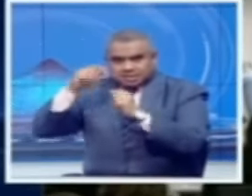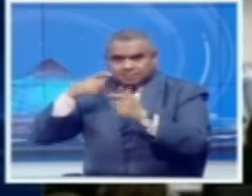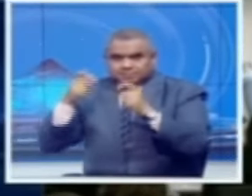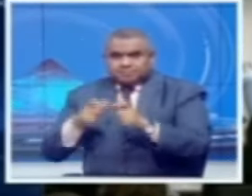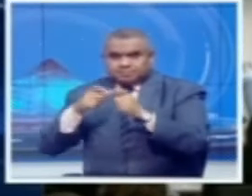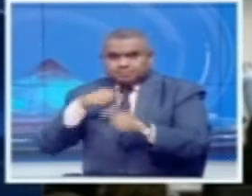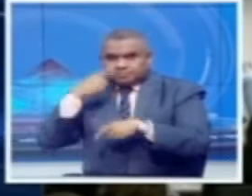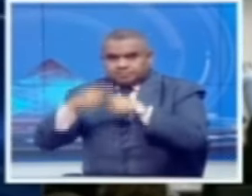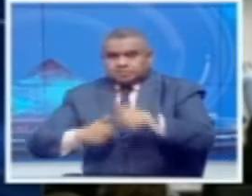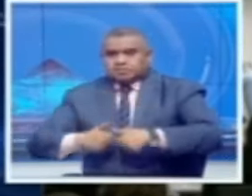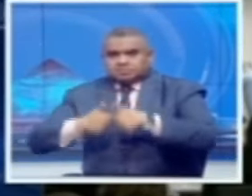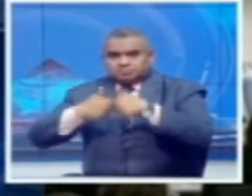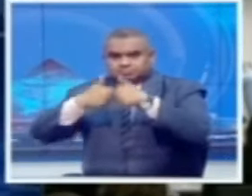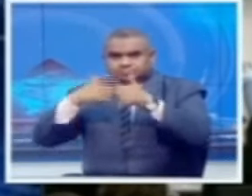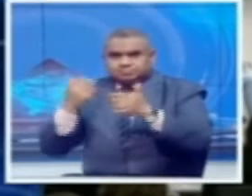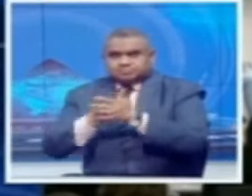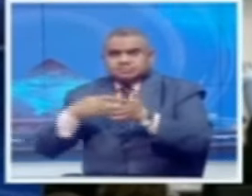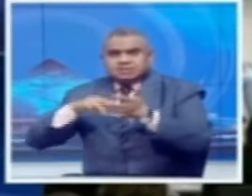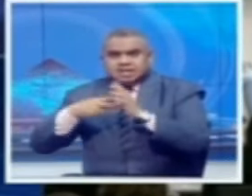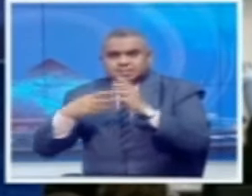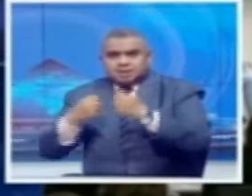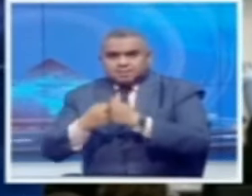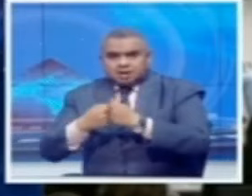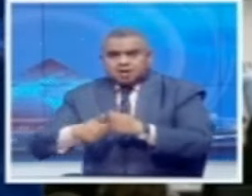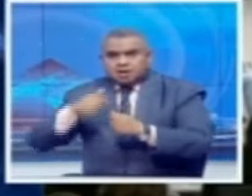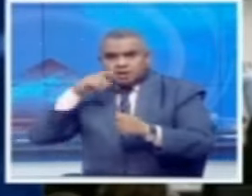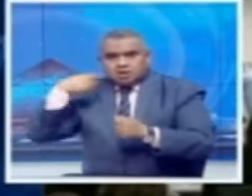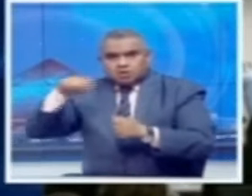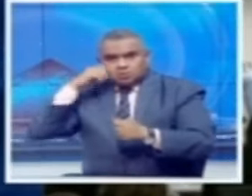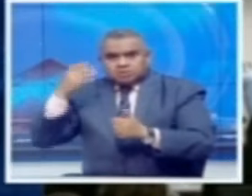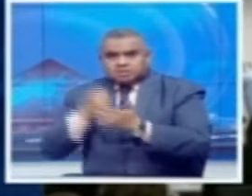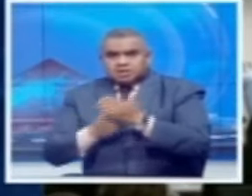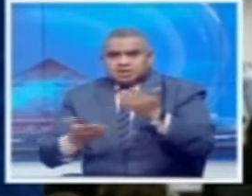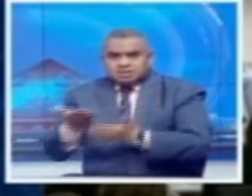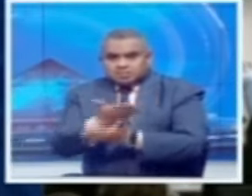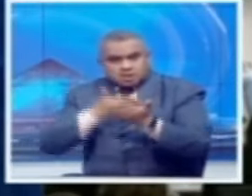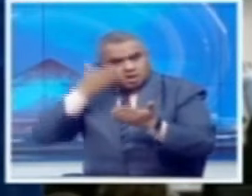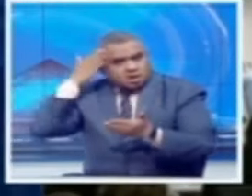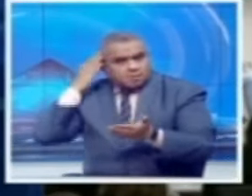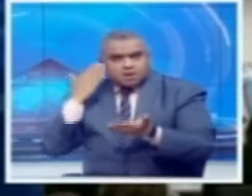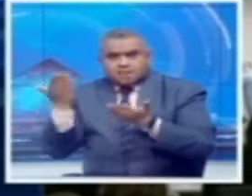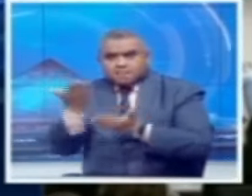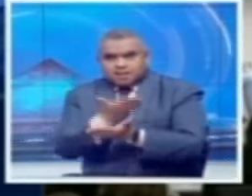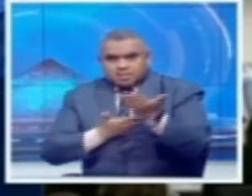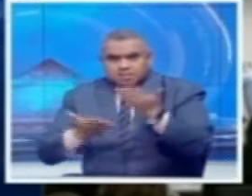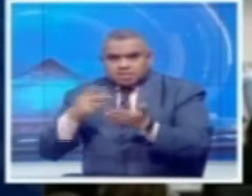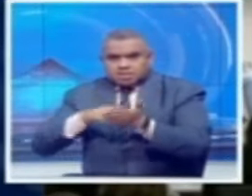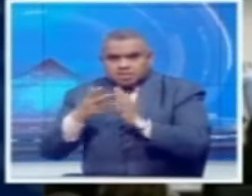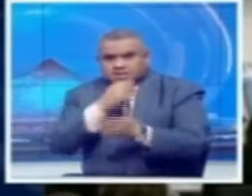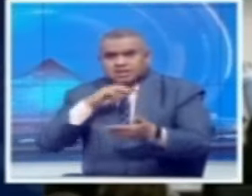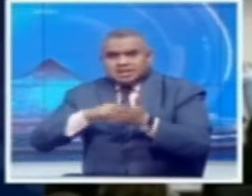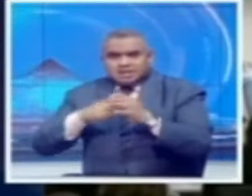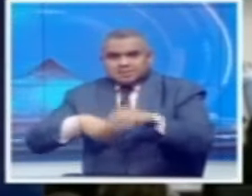واحد في إطار المنصة التفاعلية التي تتيحها الاجتماعات الوزارية لتبادل الخبرات ودفع الزخم